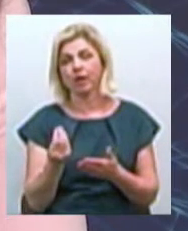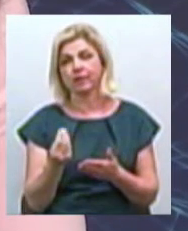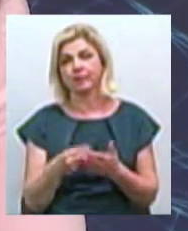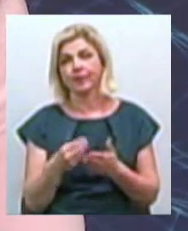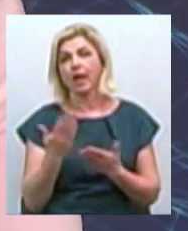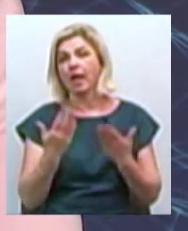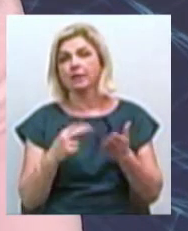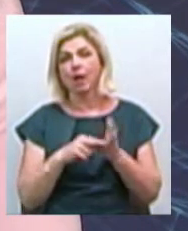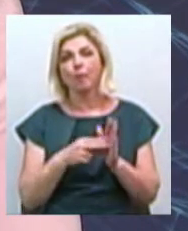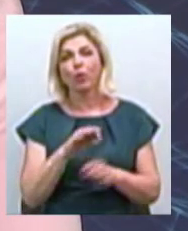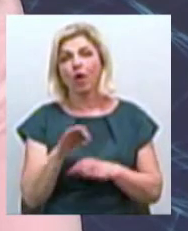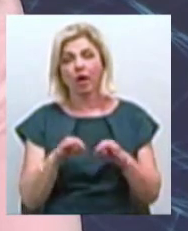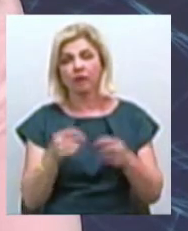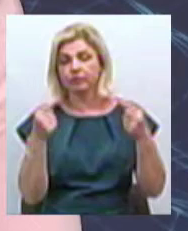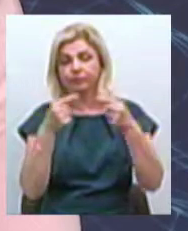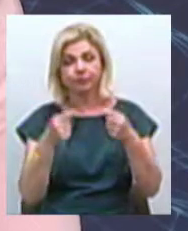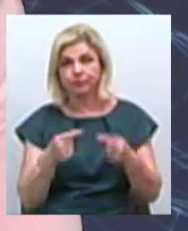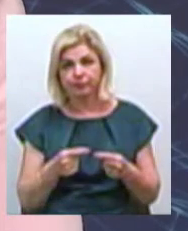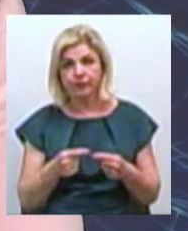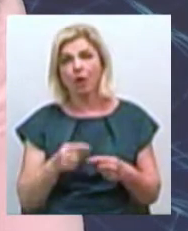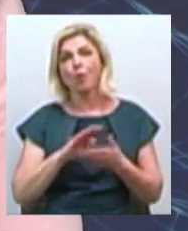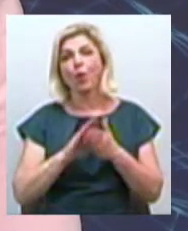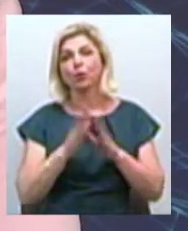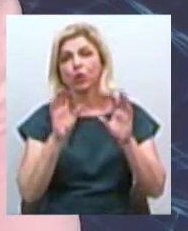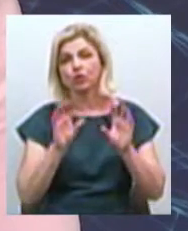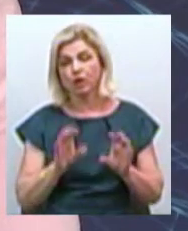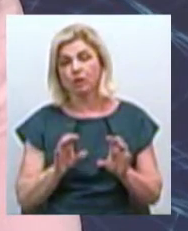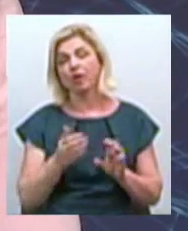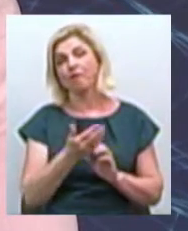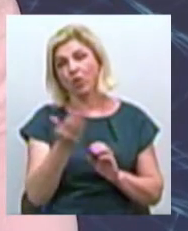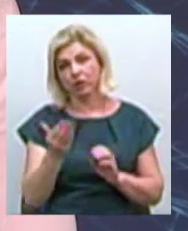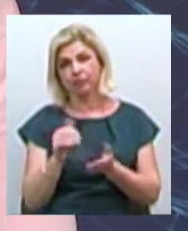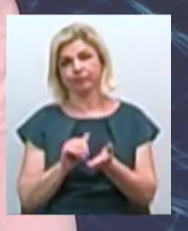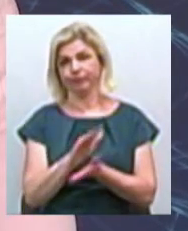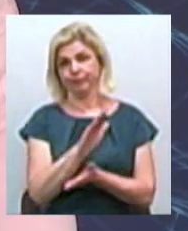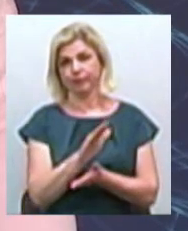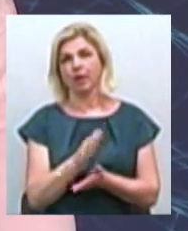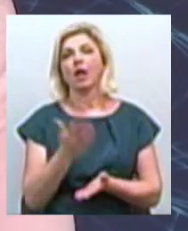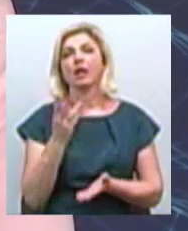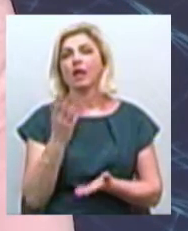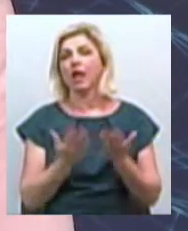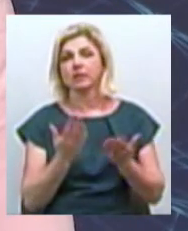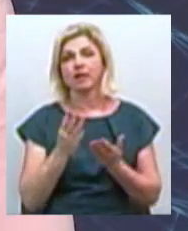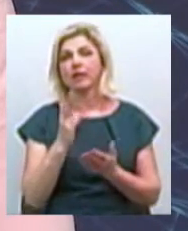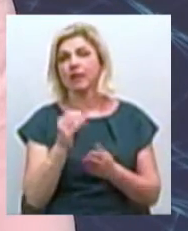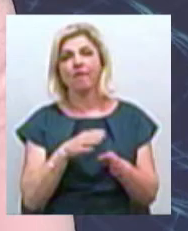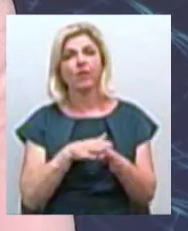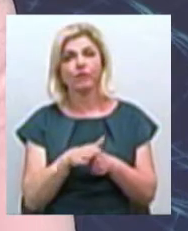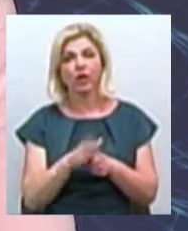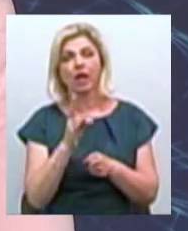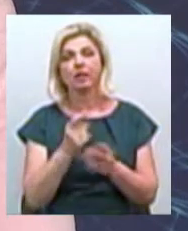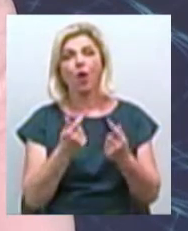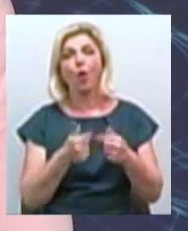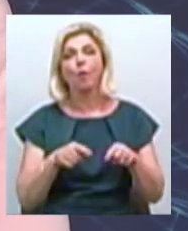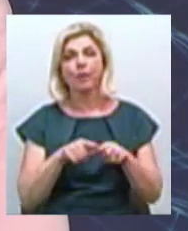не відповідають положенню про громадський бюджет, вони відхиляються. Зокрема, це якщо вони не реалізуються на об'єктах